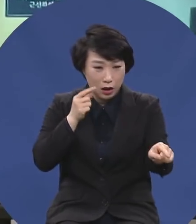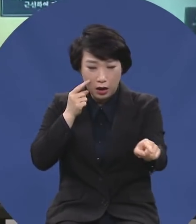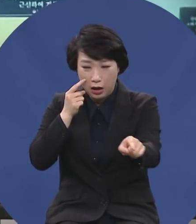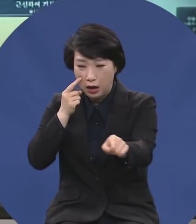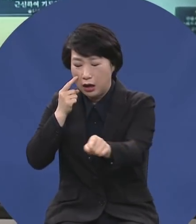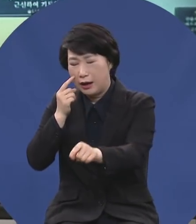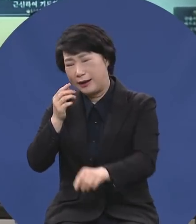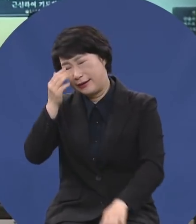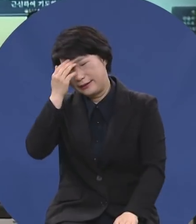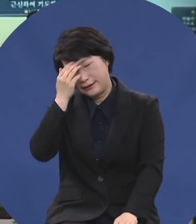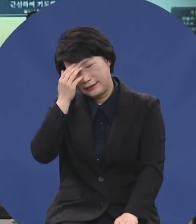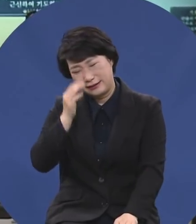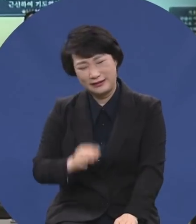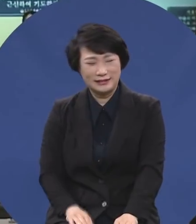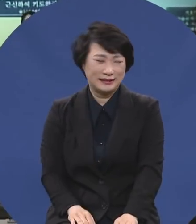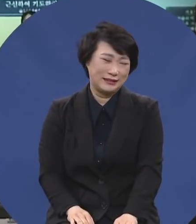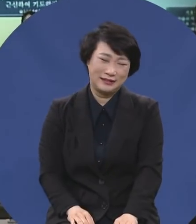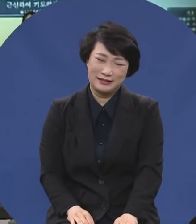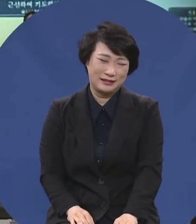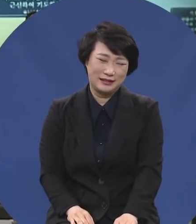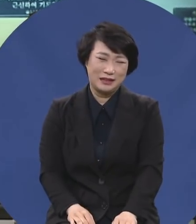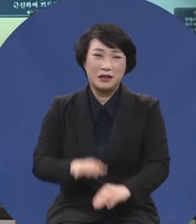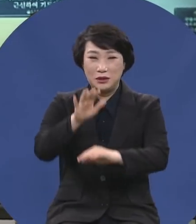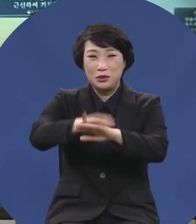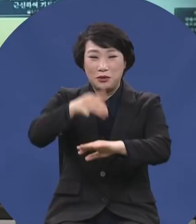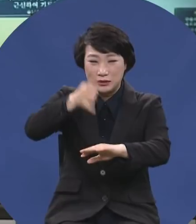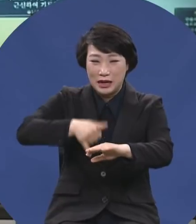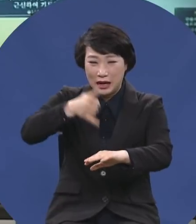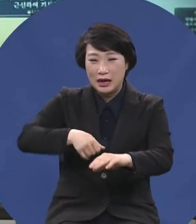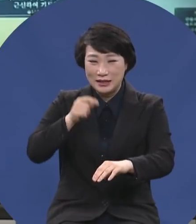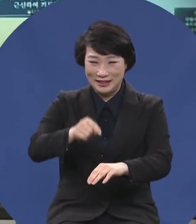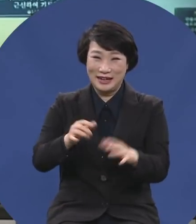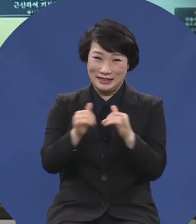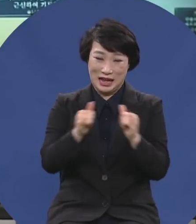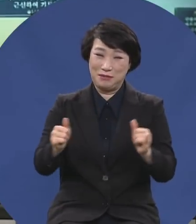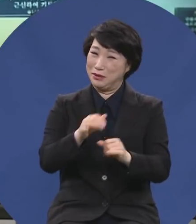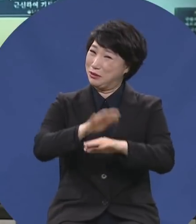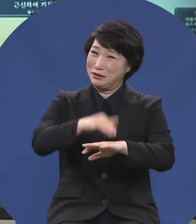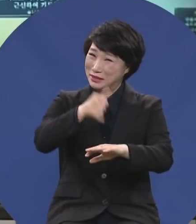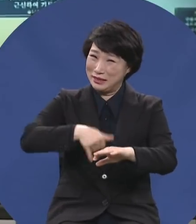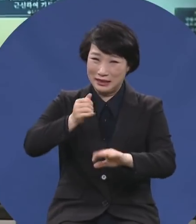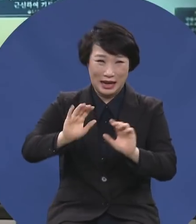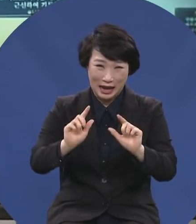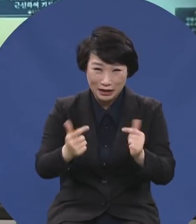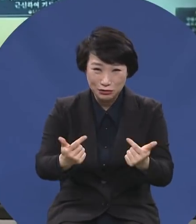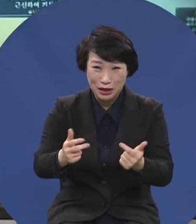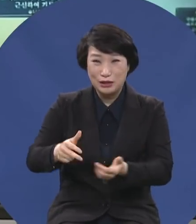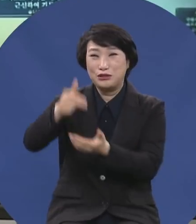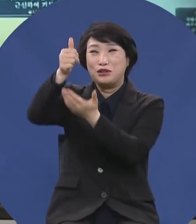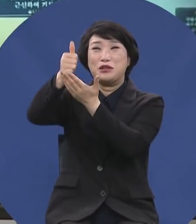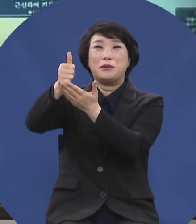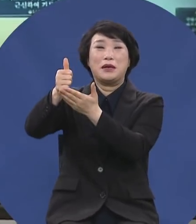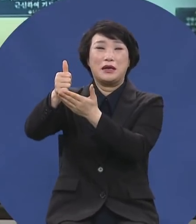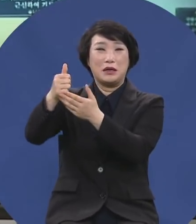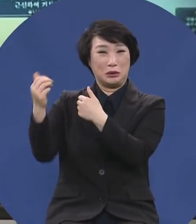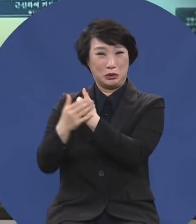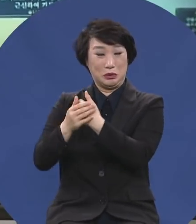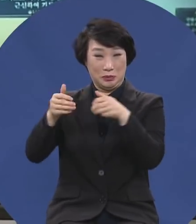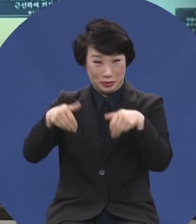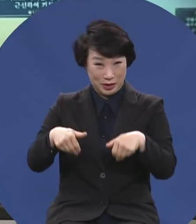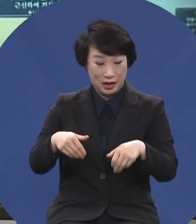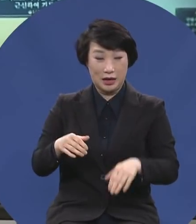참 농사 짓는 것이 사람이 짓는 게 아니구나, 주님이 짓는구나. 그리고 어떤